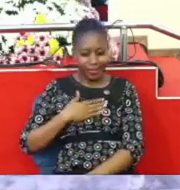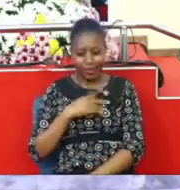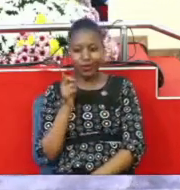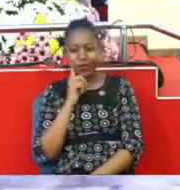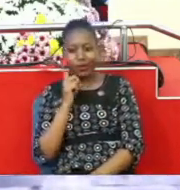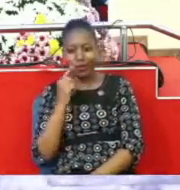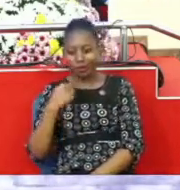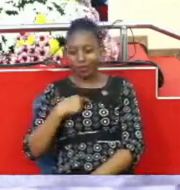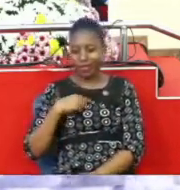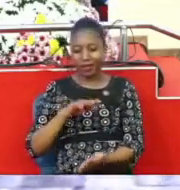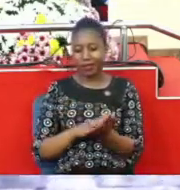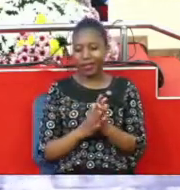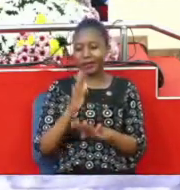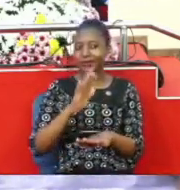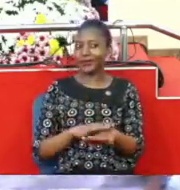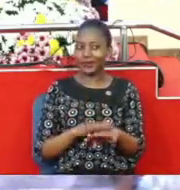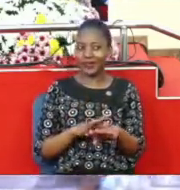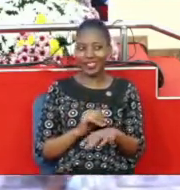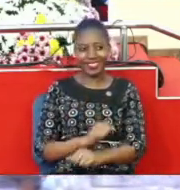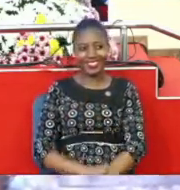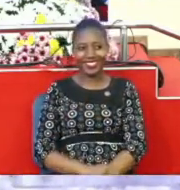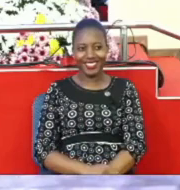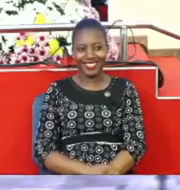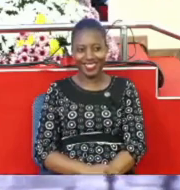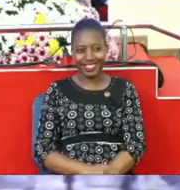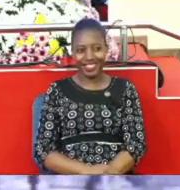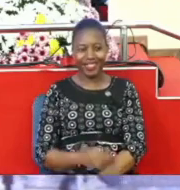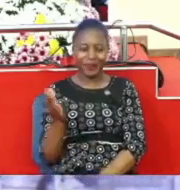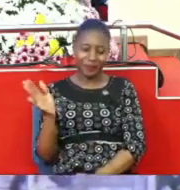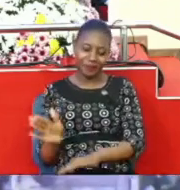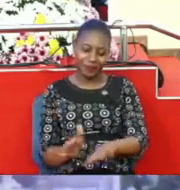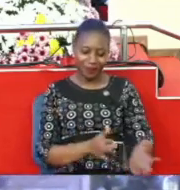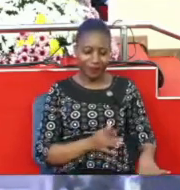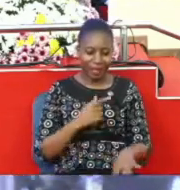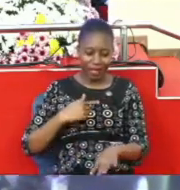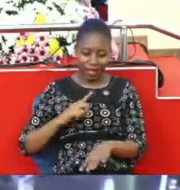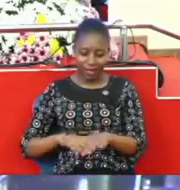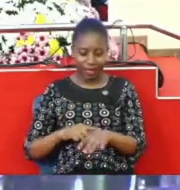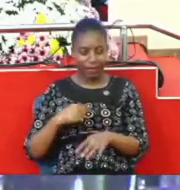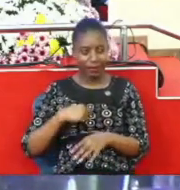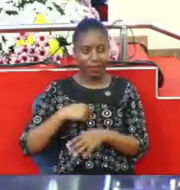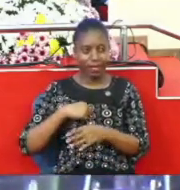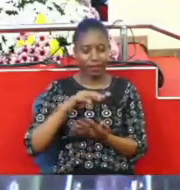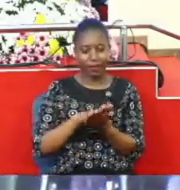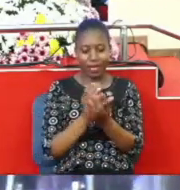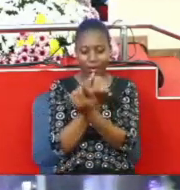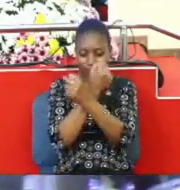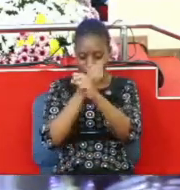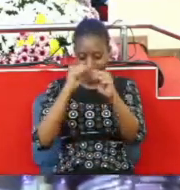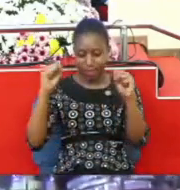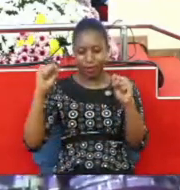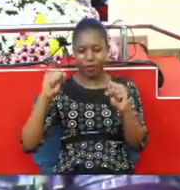kesho. You know, when I got born again, wakati nilipookoka, we thought Christ was